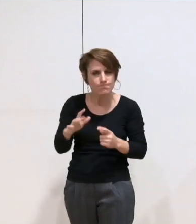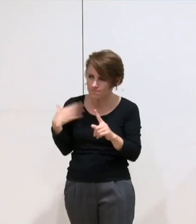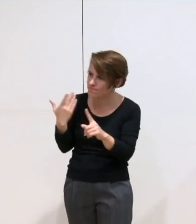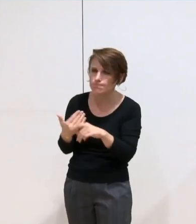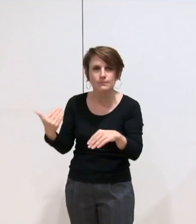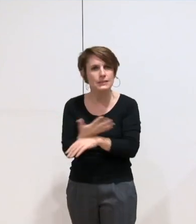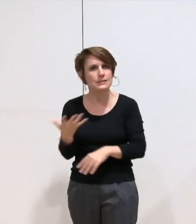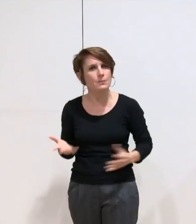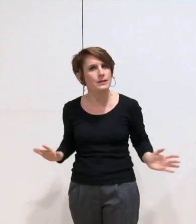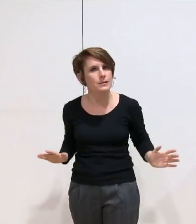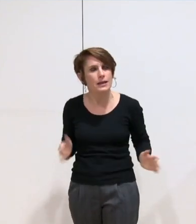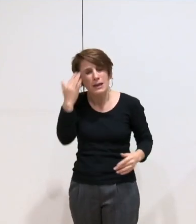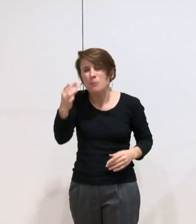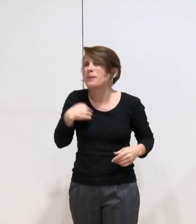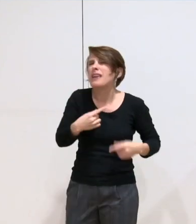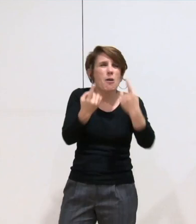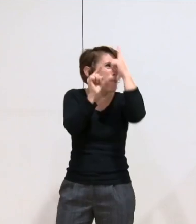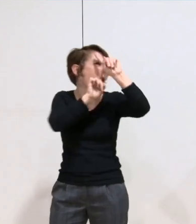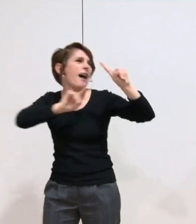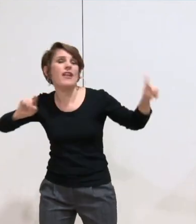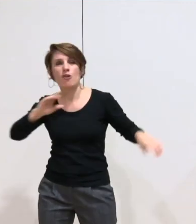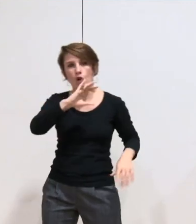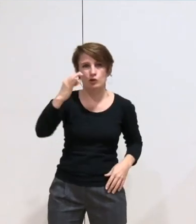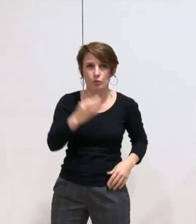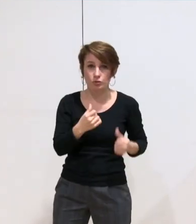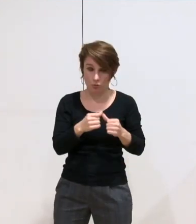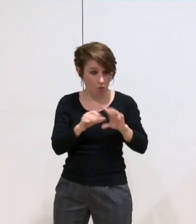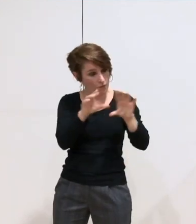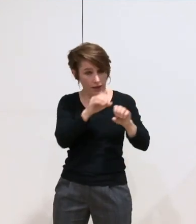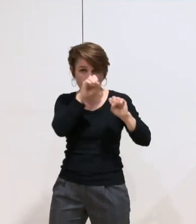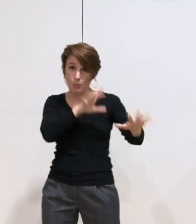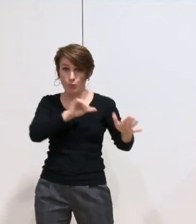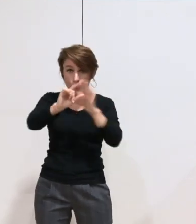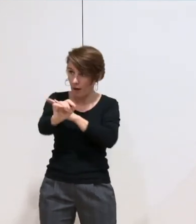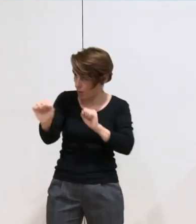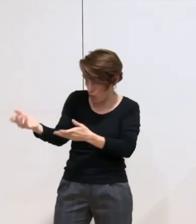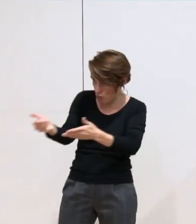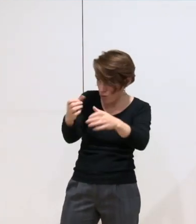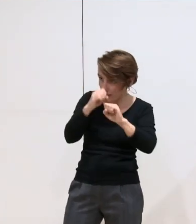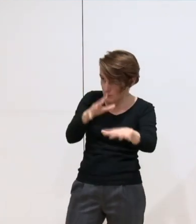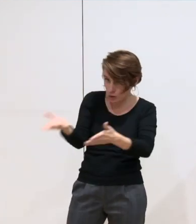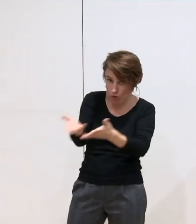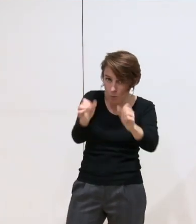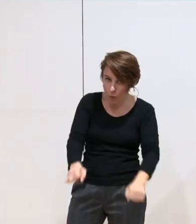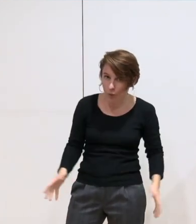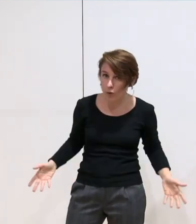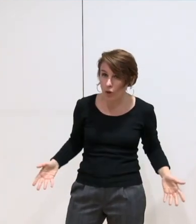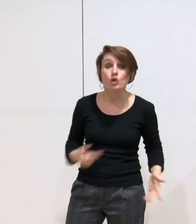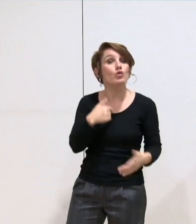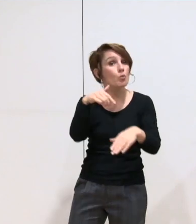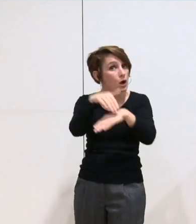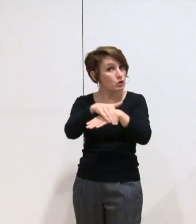fait que si on est vraiment en désaccord total, on quitte les équipes dans lesquelles on est. Moi, je ne veux pas ici, ce